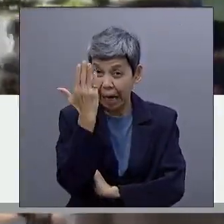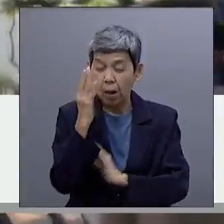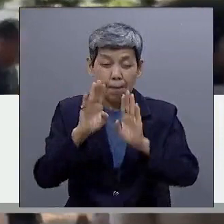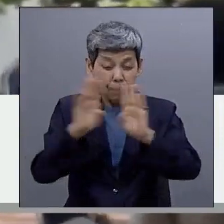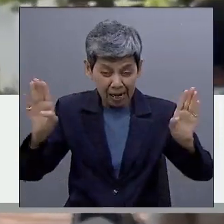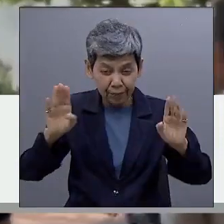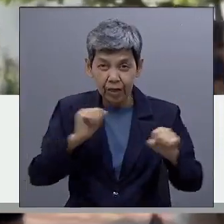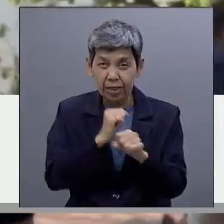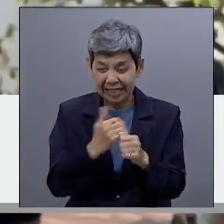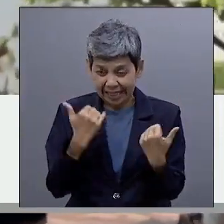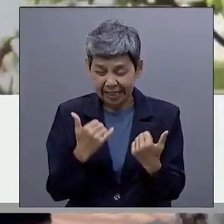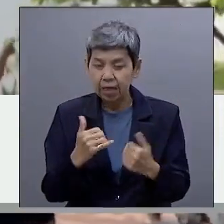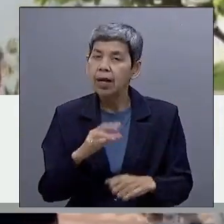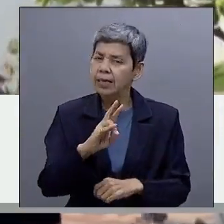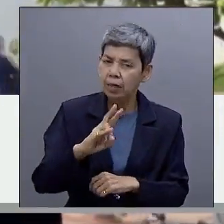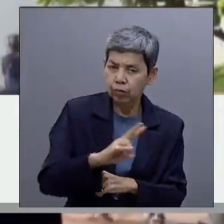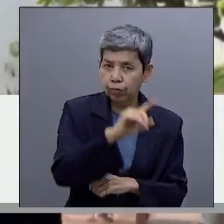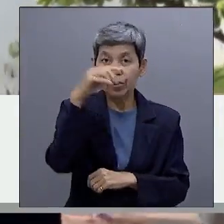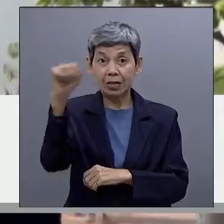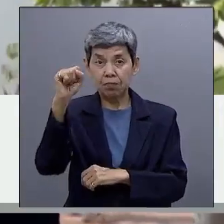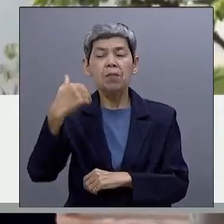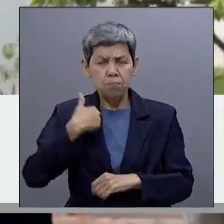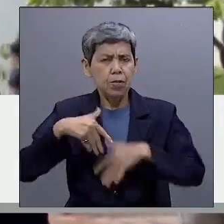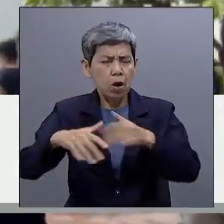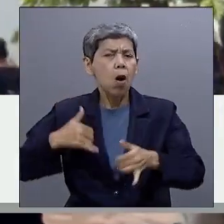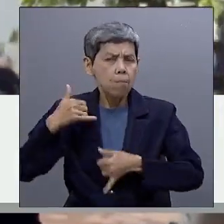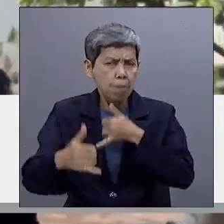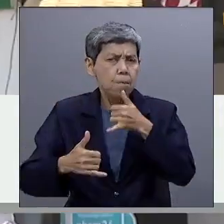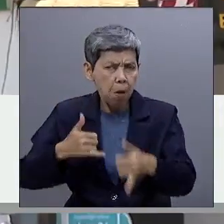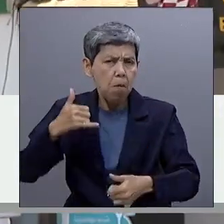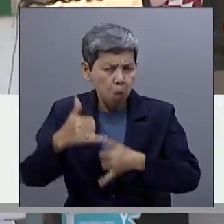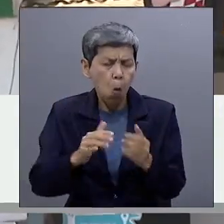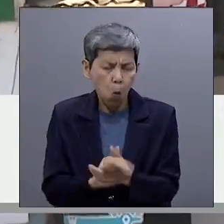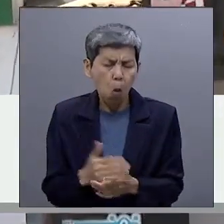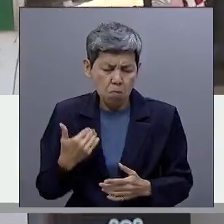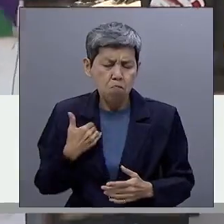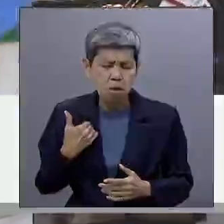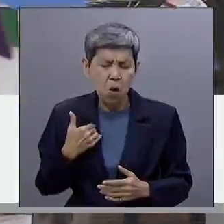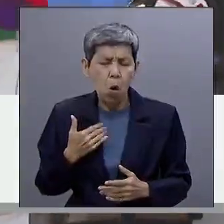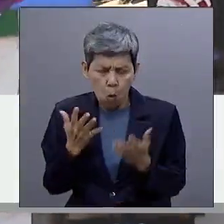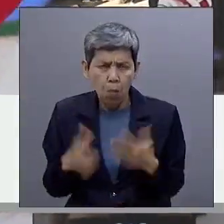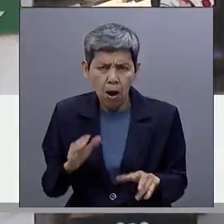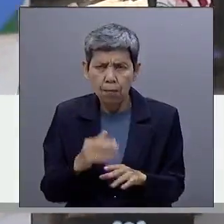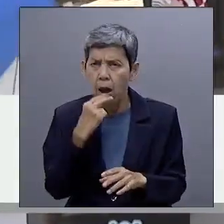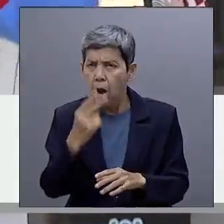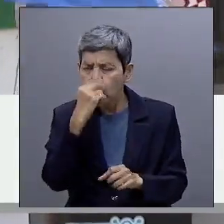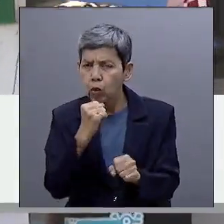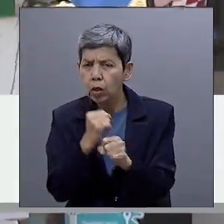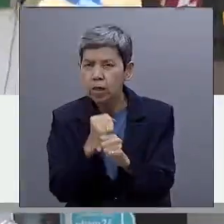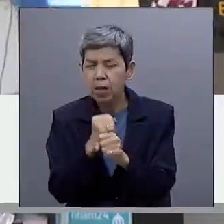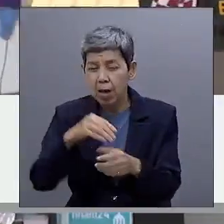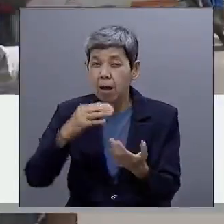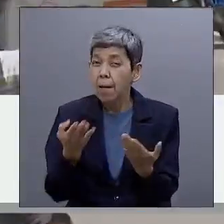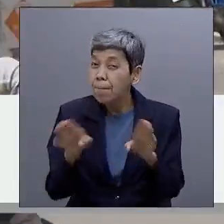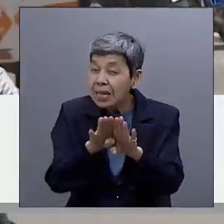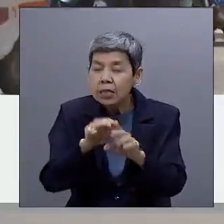ถึงช่วงเวลาประมาณ 10โมงเช้าก็มีประชาชนออกมาใช้สิทธิ์กันเกินกว่าร้อยละ50แล้วครับโดยจะปิดหีบเลือกตั้ง